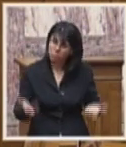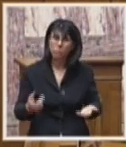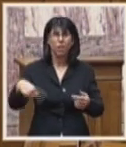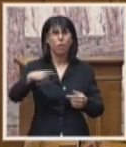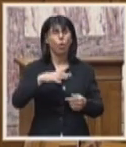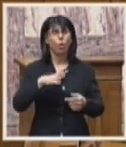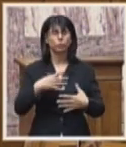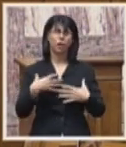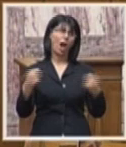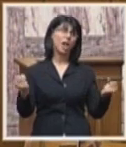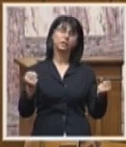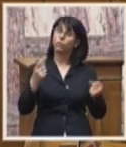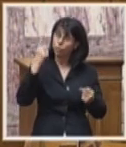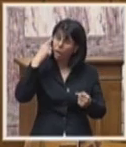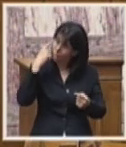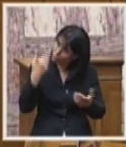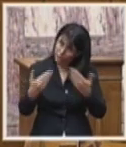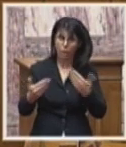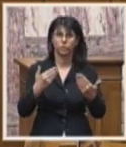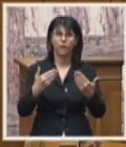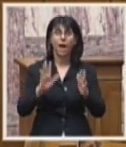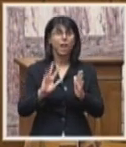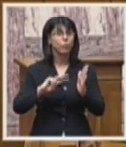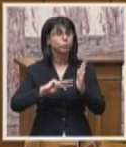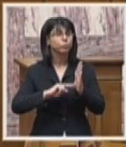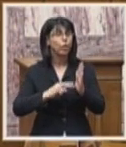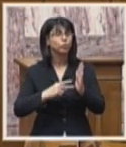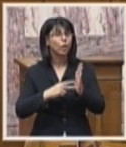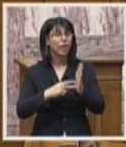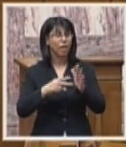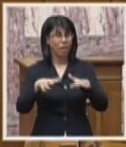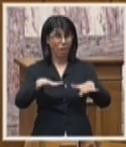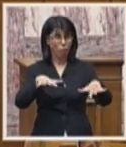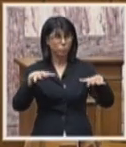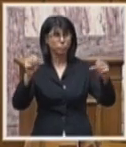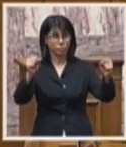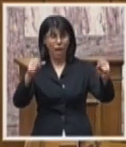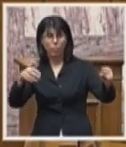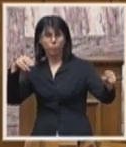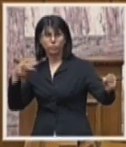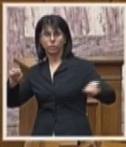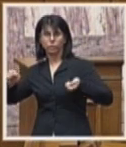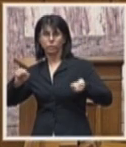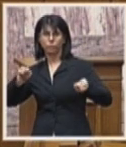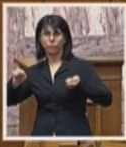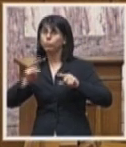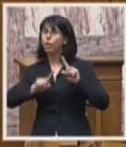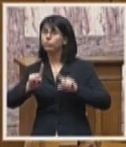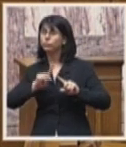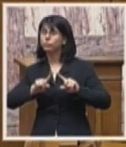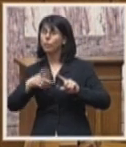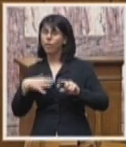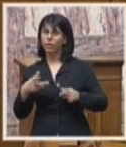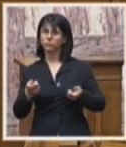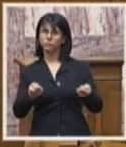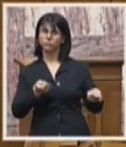αγανάκτηση πάρα πολλών πολιτών. Προσοχή όμως, ποιος προσπαθεί αυτό να το ποδηγετήσει. Να γίνει